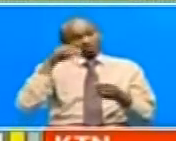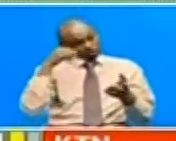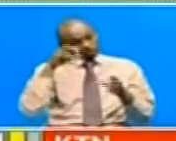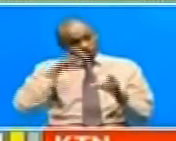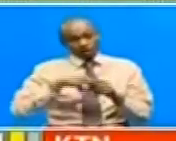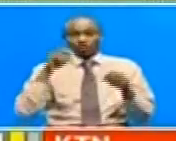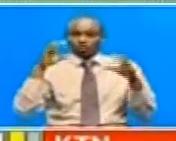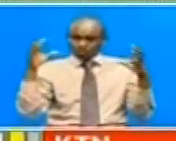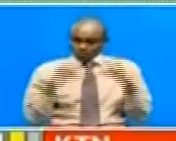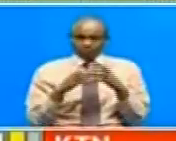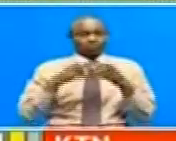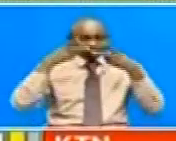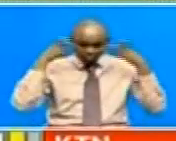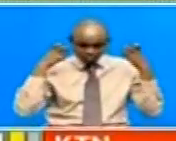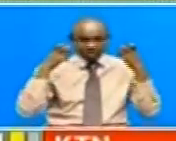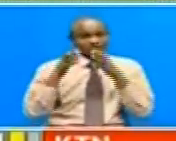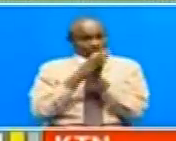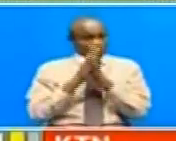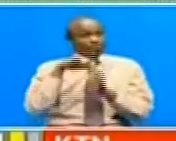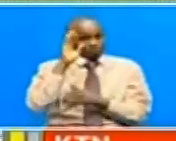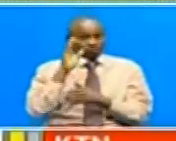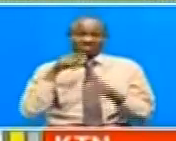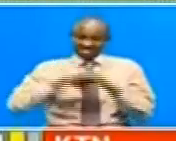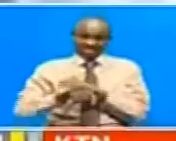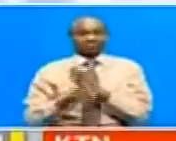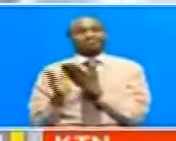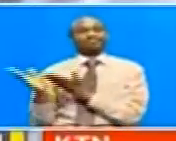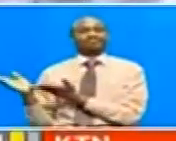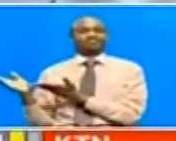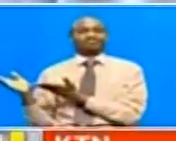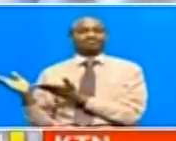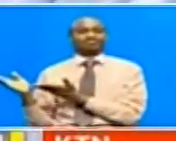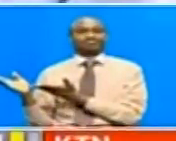la Al-Shabaab. John Juma na maelezo zaidi.